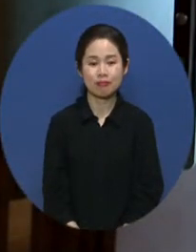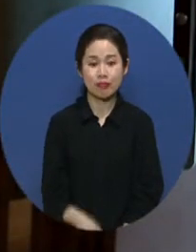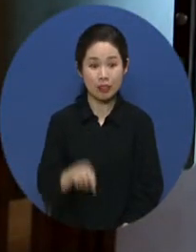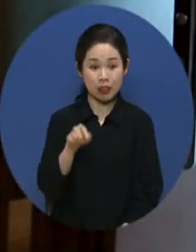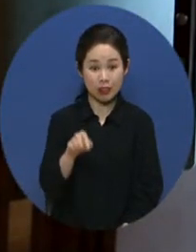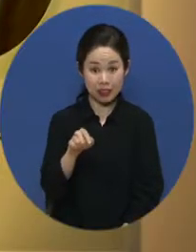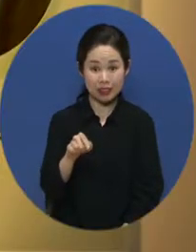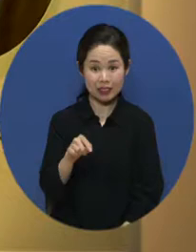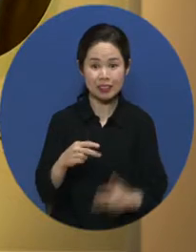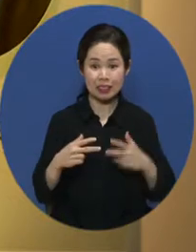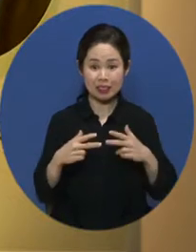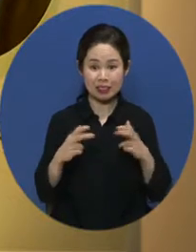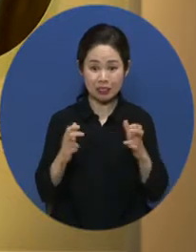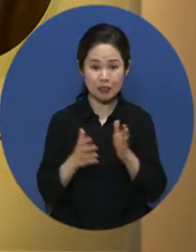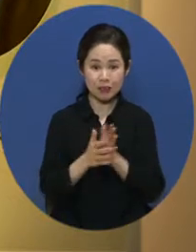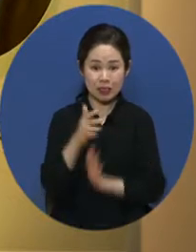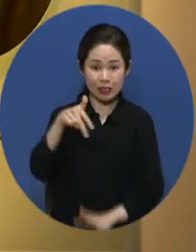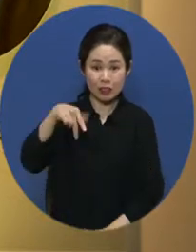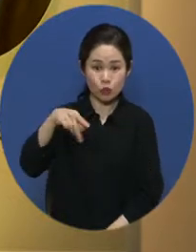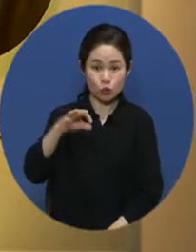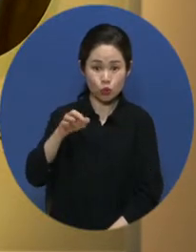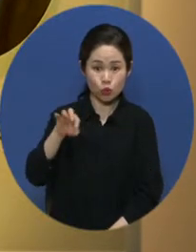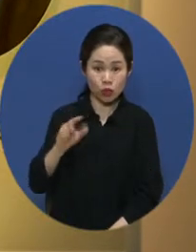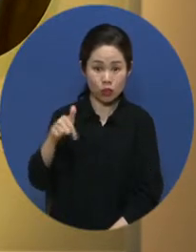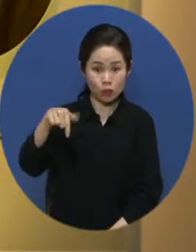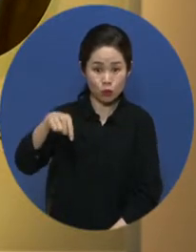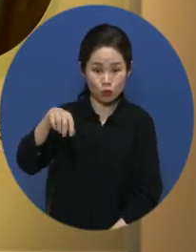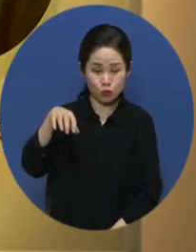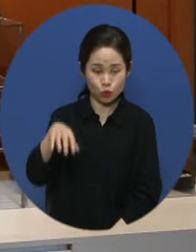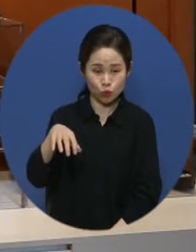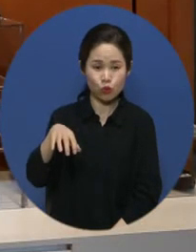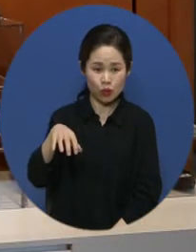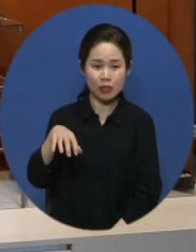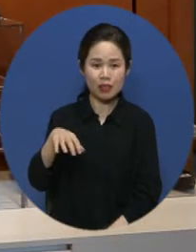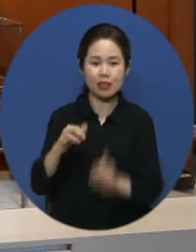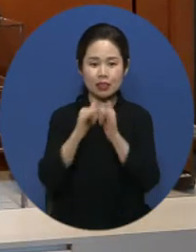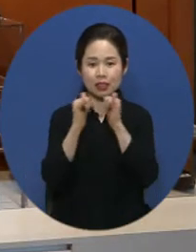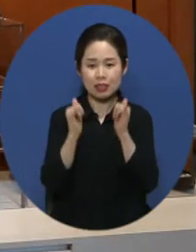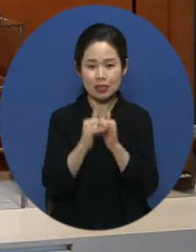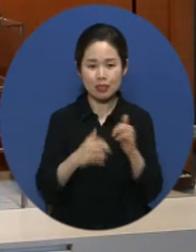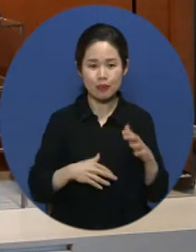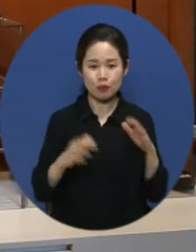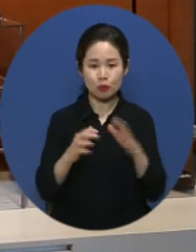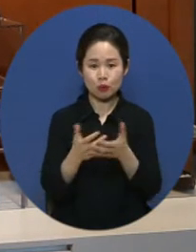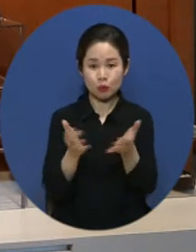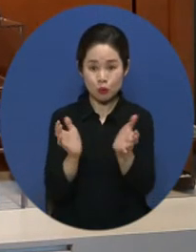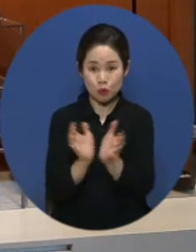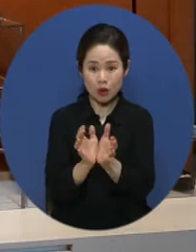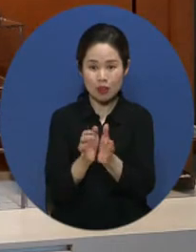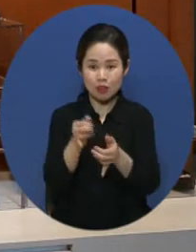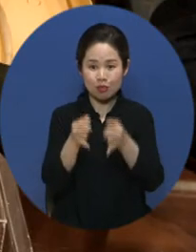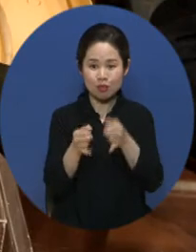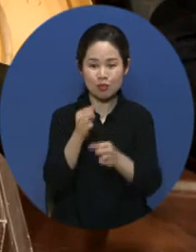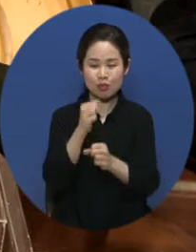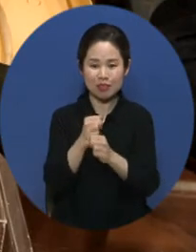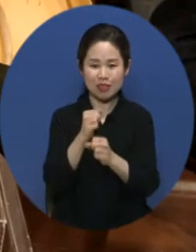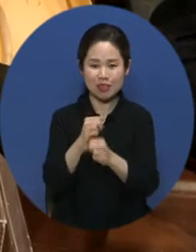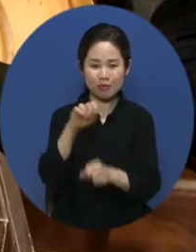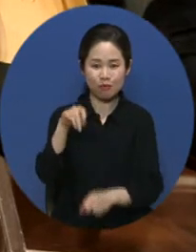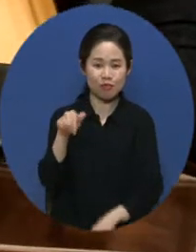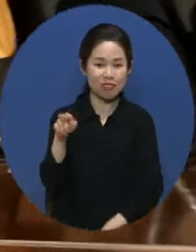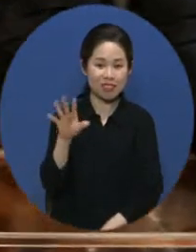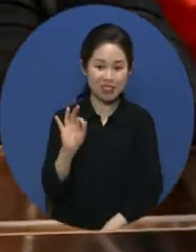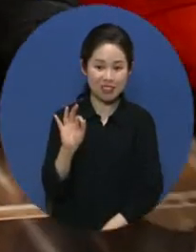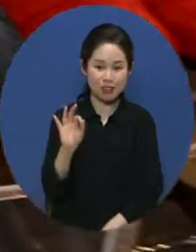이곳은 성남시 중원구에 위치한 사회적 협동조합 구두 만드는 풍경. 아지오라는